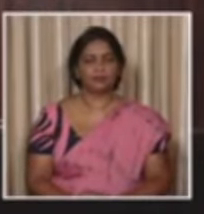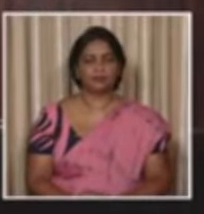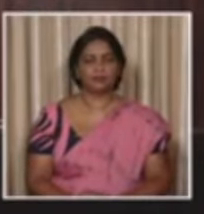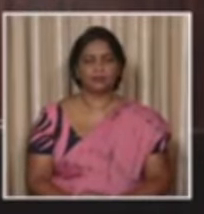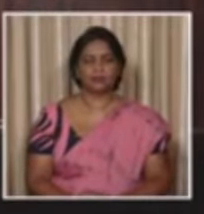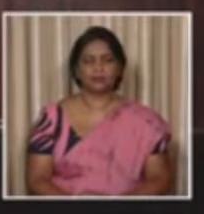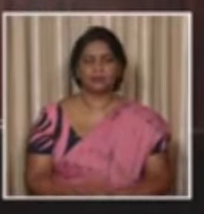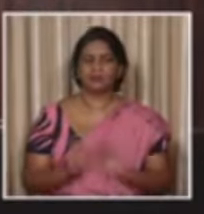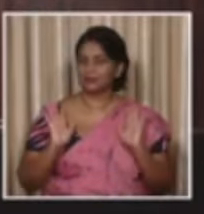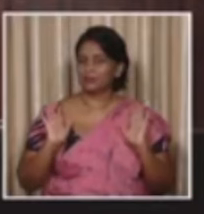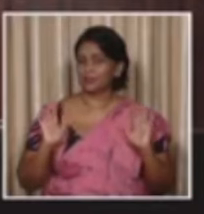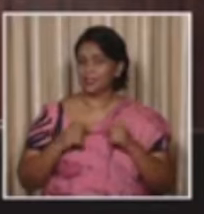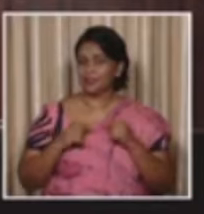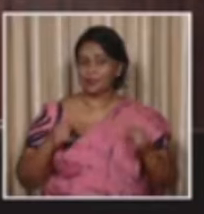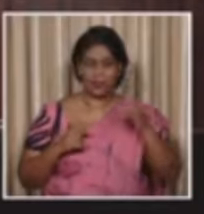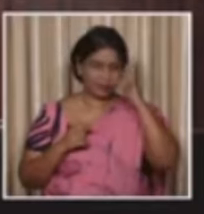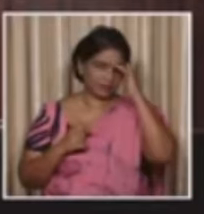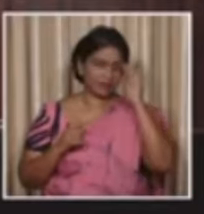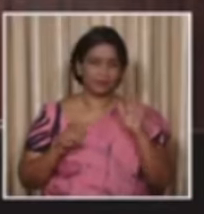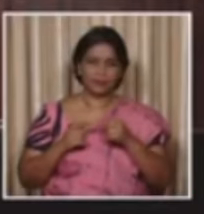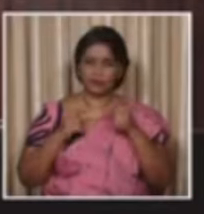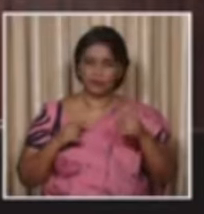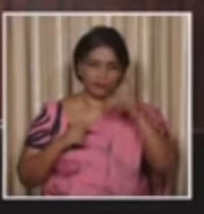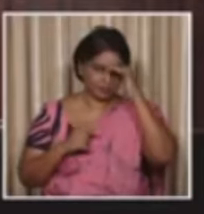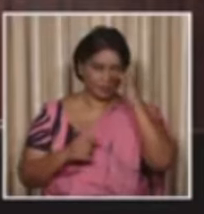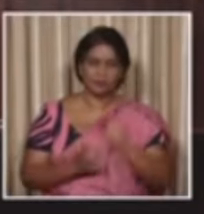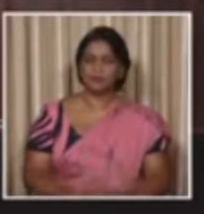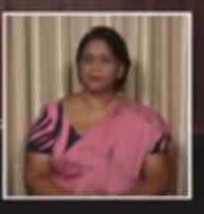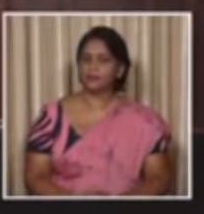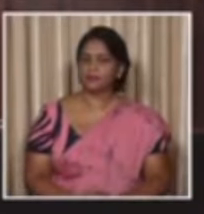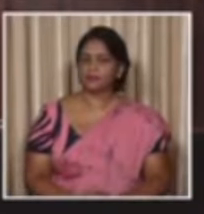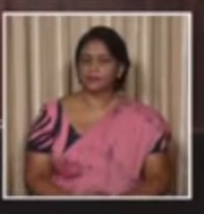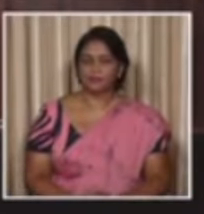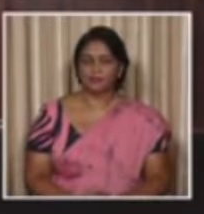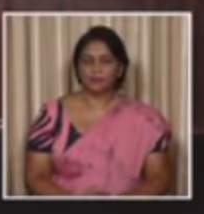විපක්ෂ නැතුමා මේ කෙටි. ඔව්, විපක්ෂ නැතුමා.